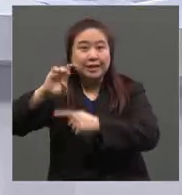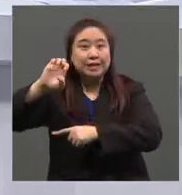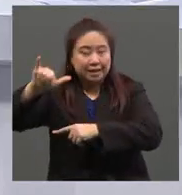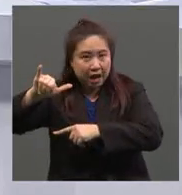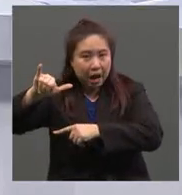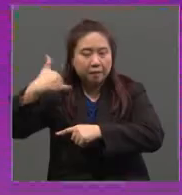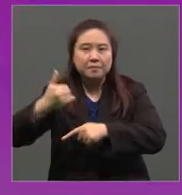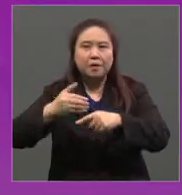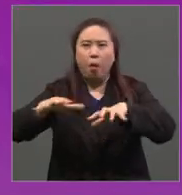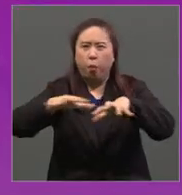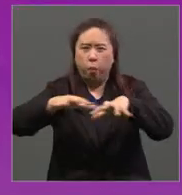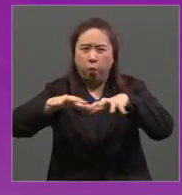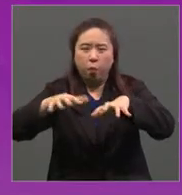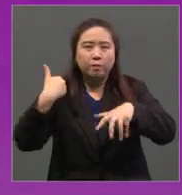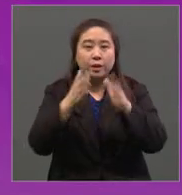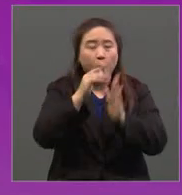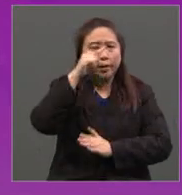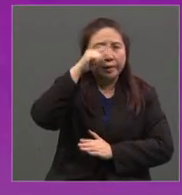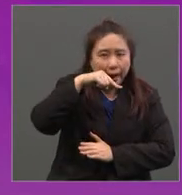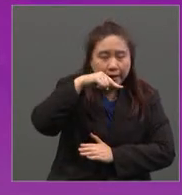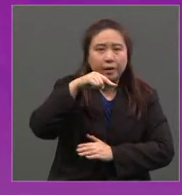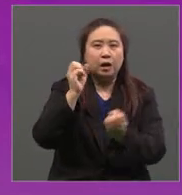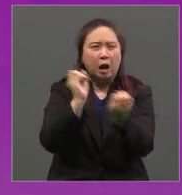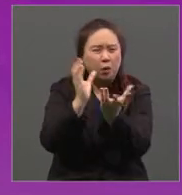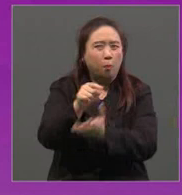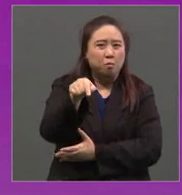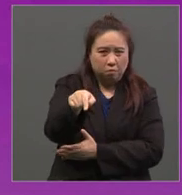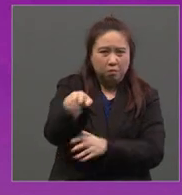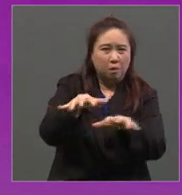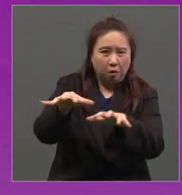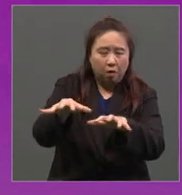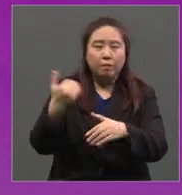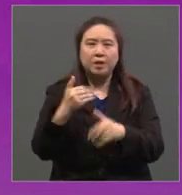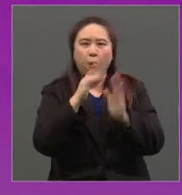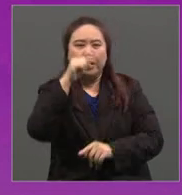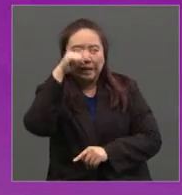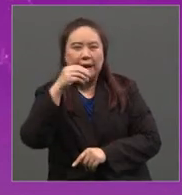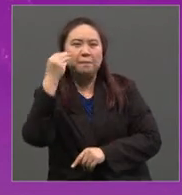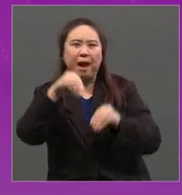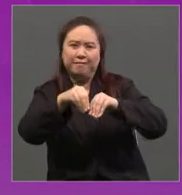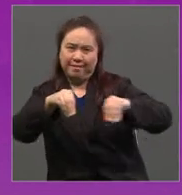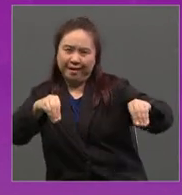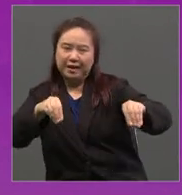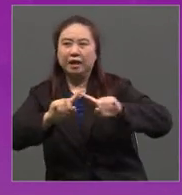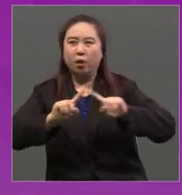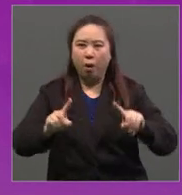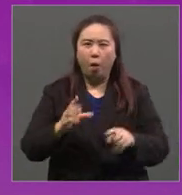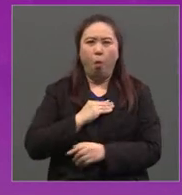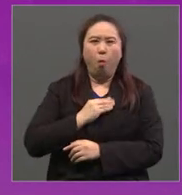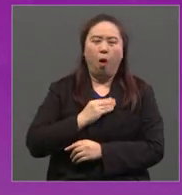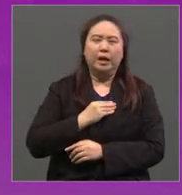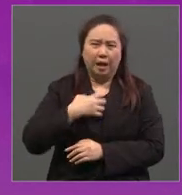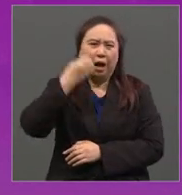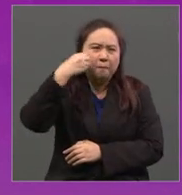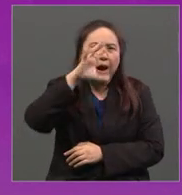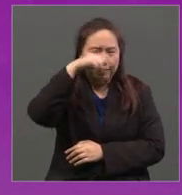ทั้งคนที่เป็นผู้ประสบภัยโดยตรงแล้วก็คนที่ไม่ได้อยู่ในพื้นที่ประสบเหตุก็จริงแต่ใจเขาไม่อยู่ละเขาอยากกลับประเทศแล้วอยาก